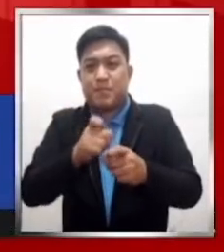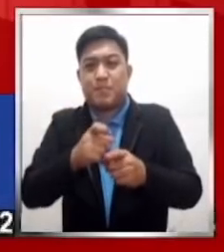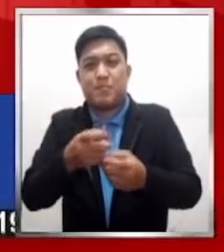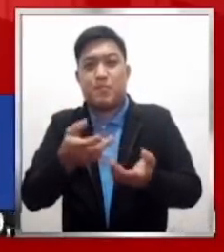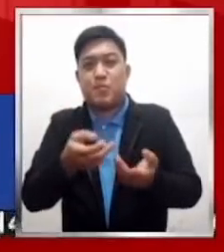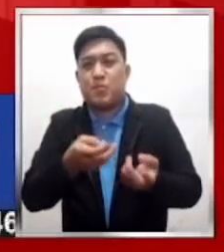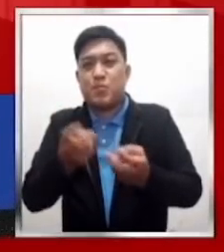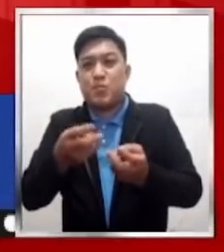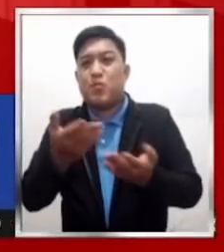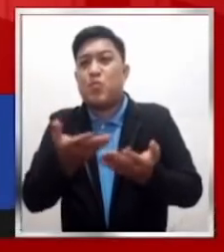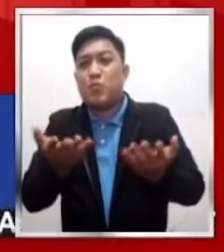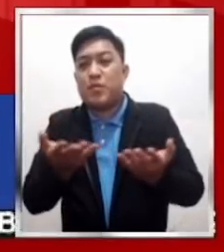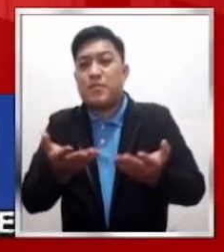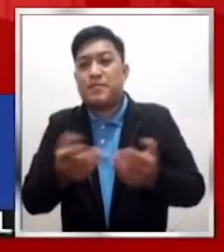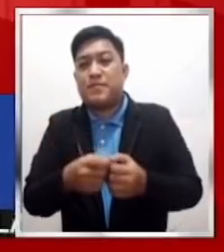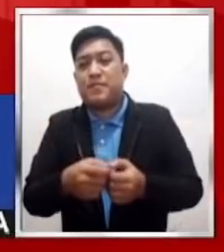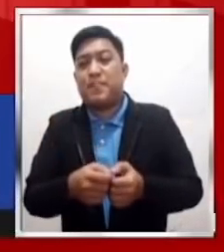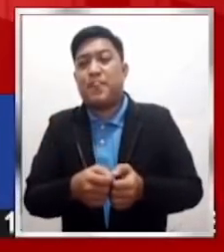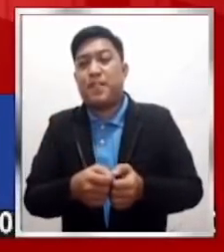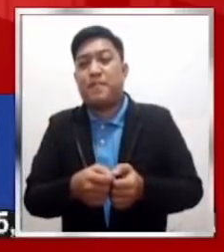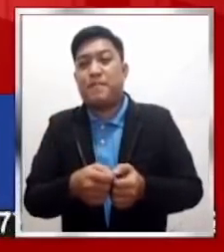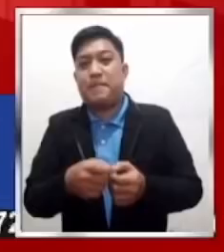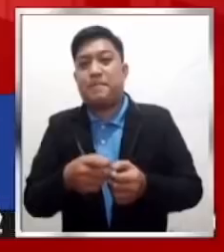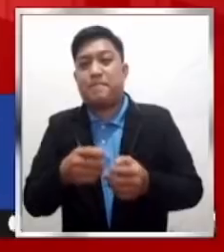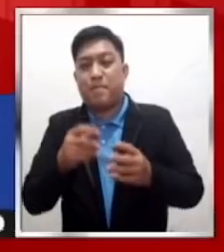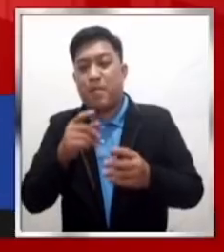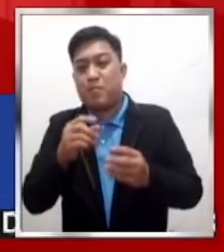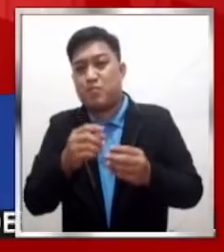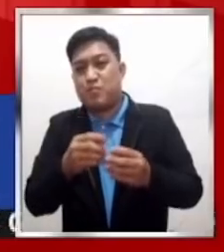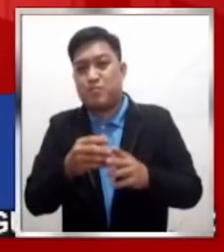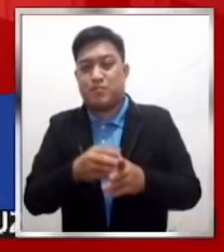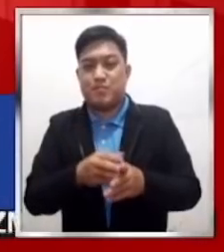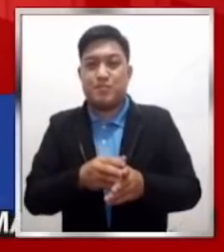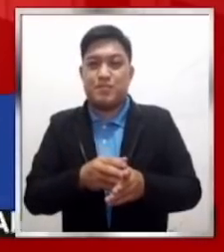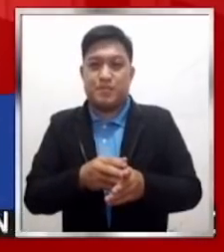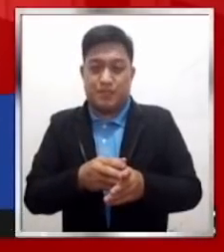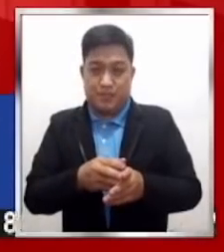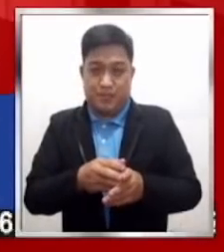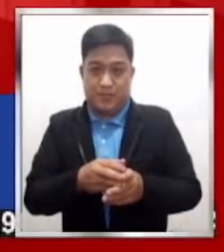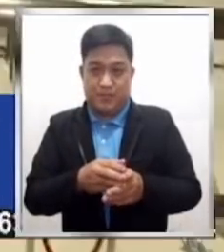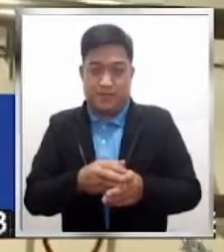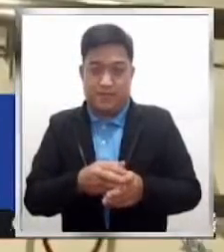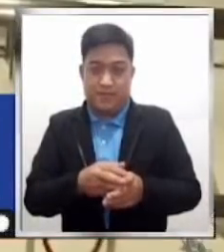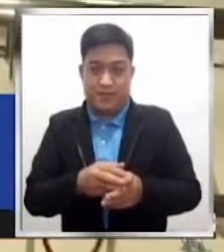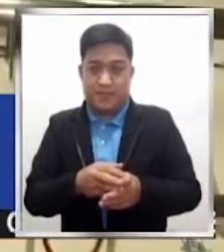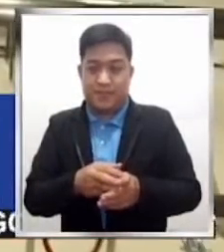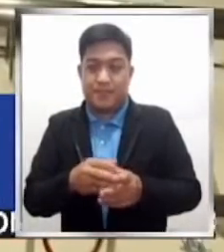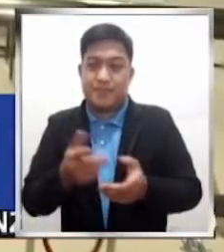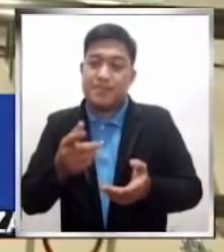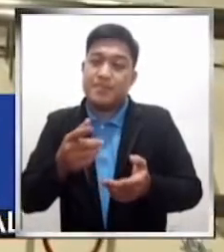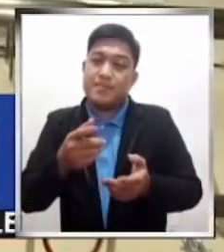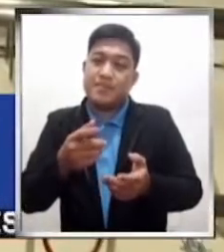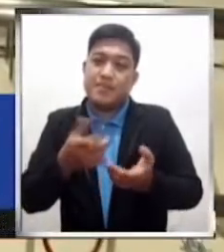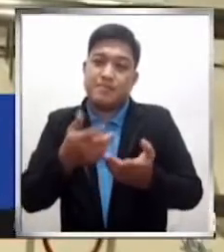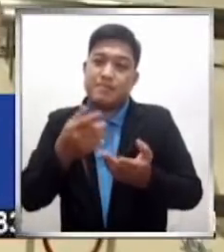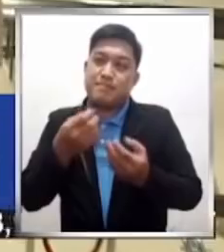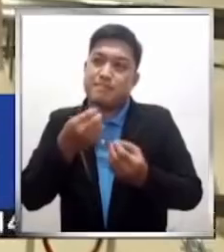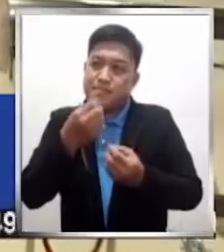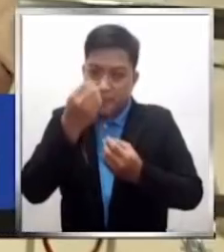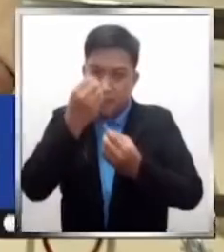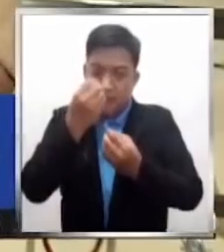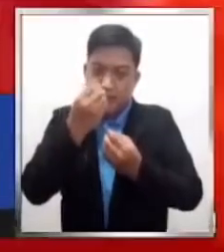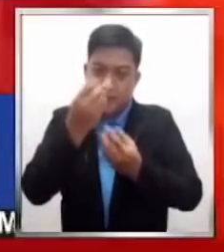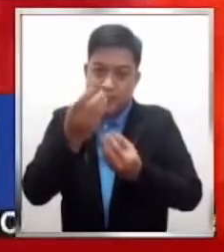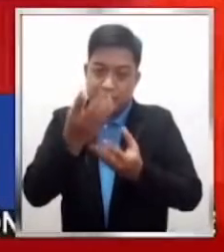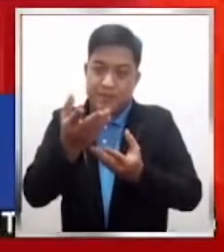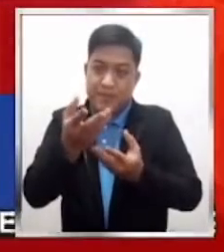ang picture ng resulta ng election 2022? Ivan, maya-maya lamang magbibigay ng karagdagang impormasyon